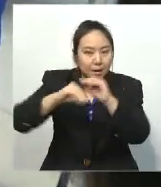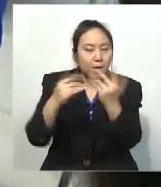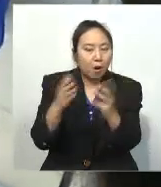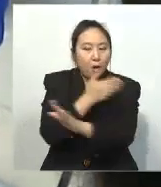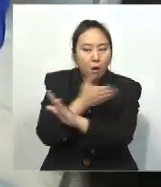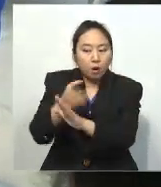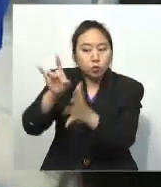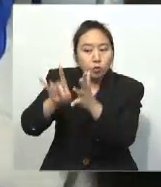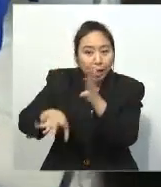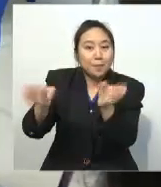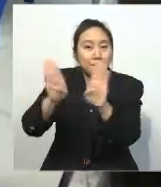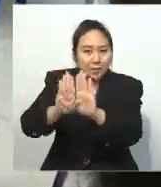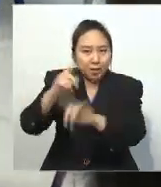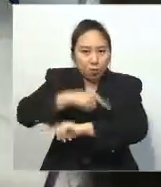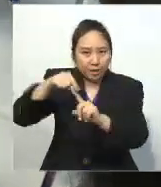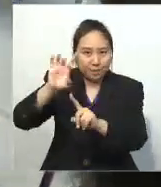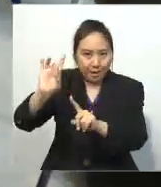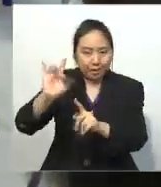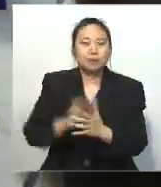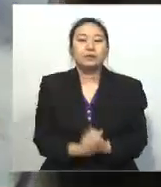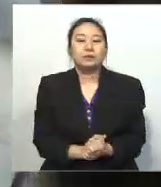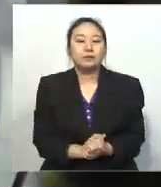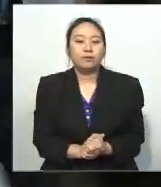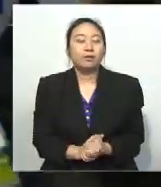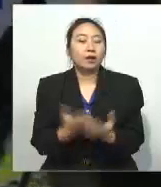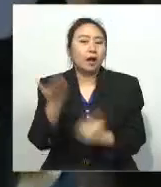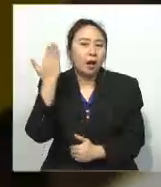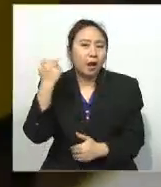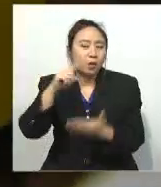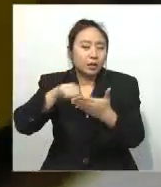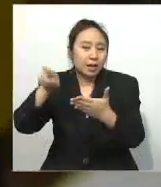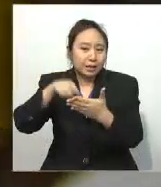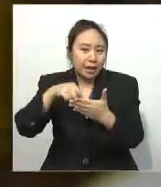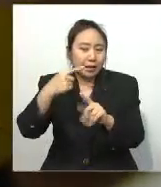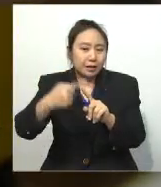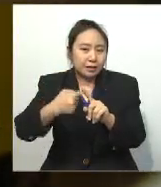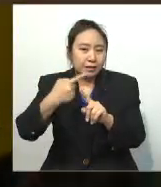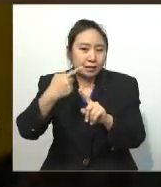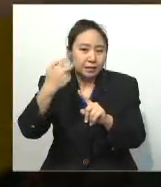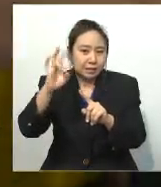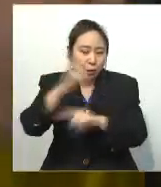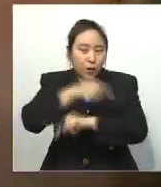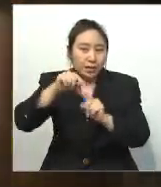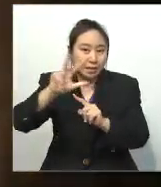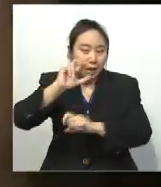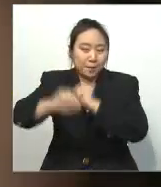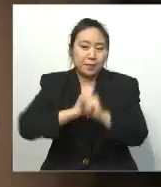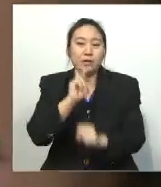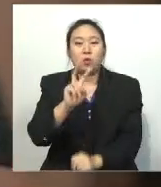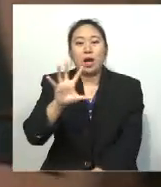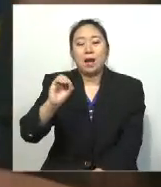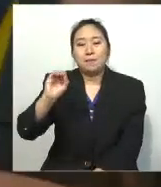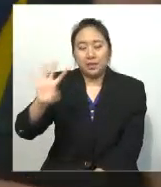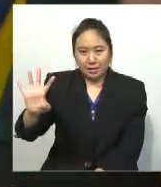สมัครในวันที่8กุมภาพันธ์นี้ครับทางนี้การเลือกตั้งเมื่อวันที่3กรกฎาคมปี2554สถิติพรรคการเมือง